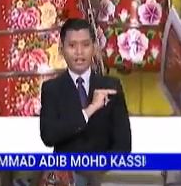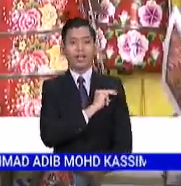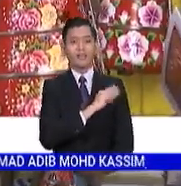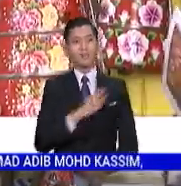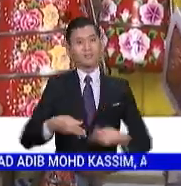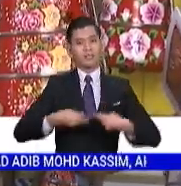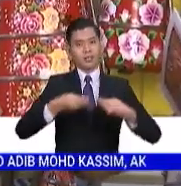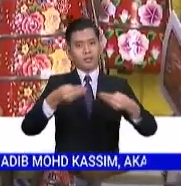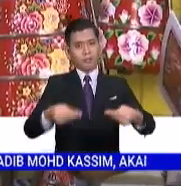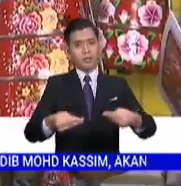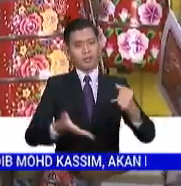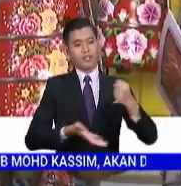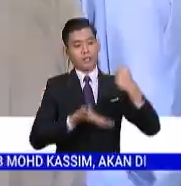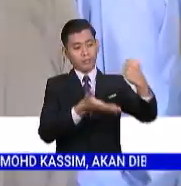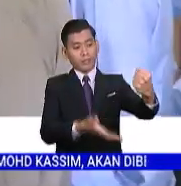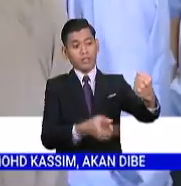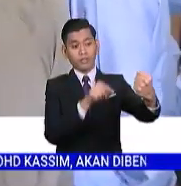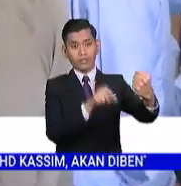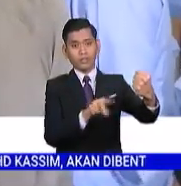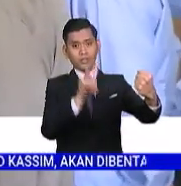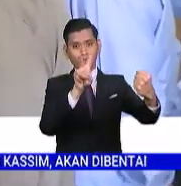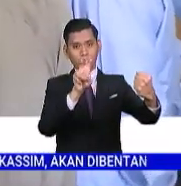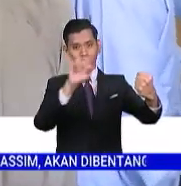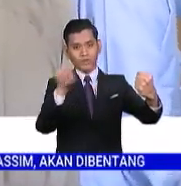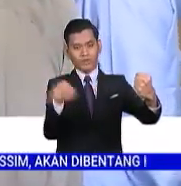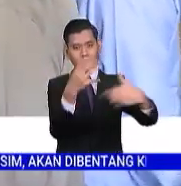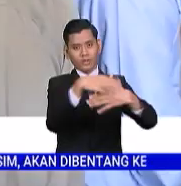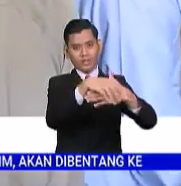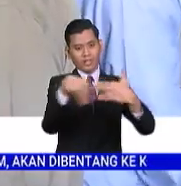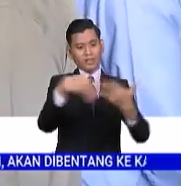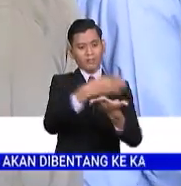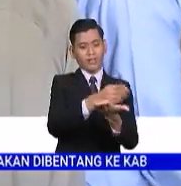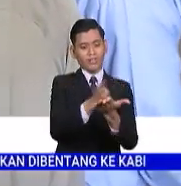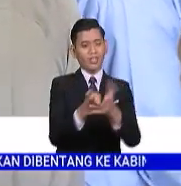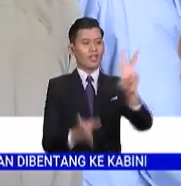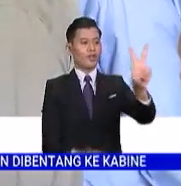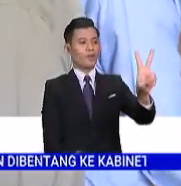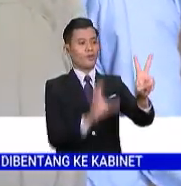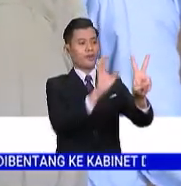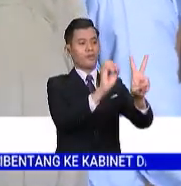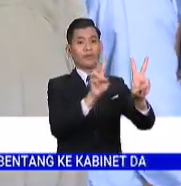peruntukan berjumlah RM20 juta menerusi bajet 2022.